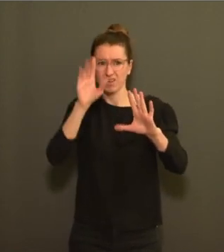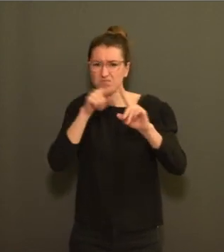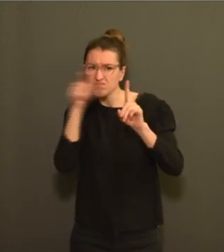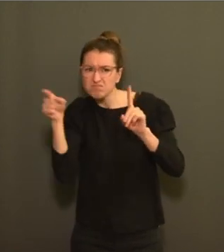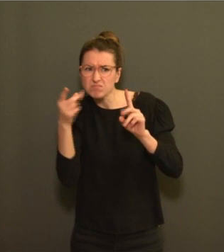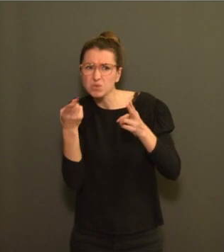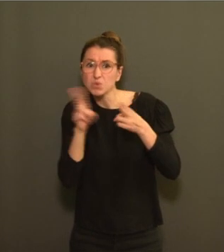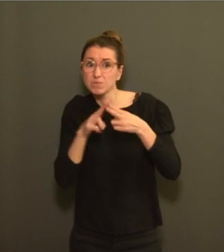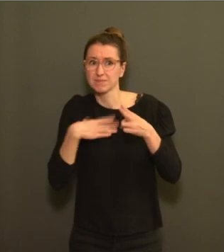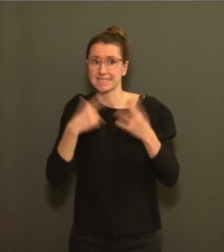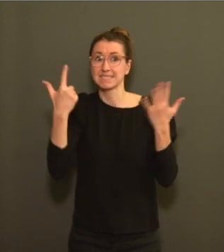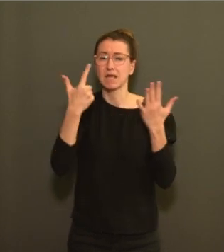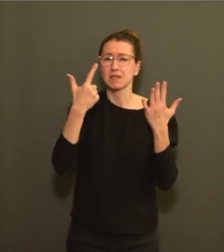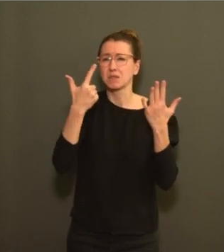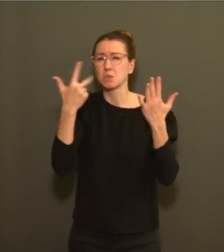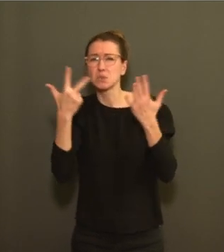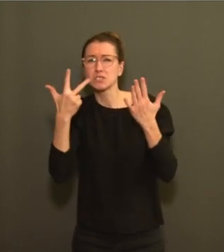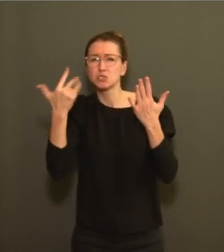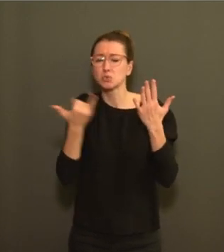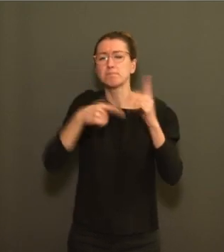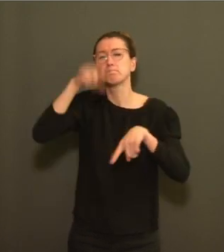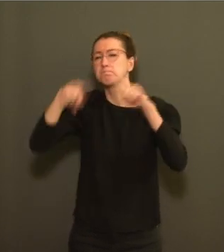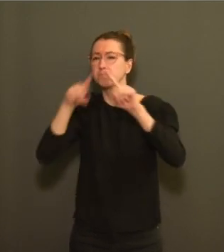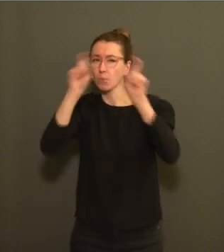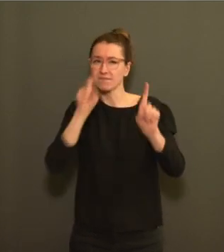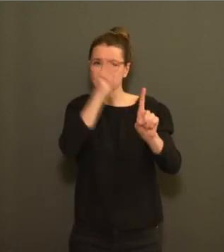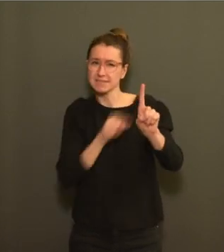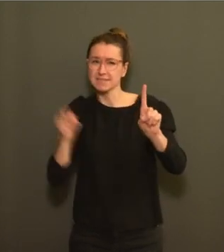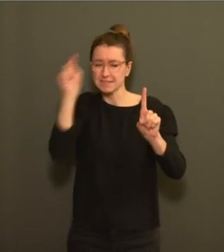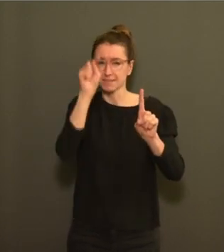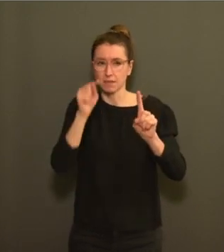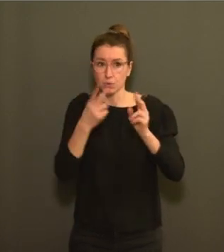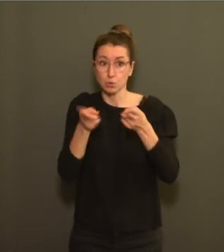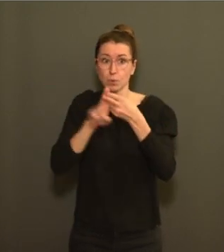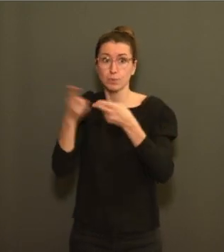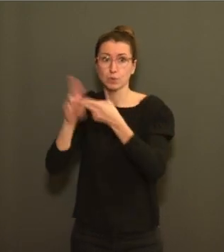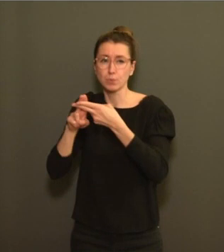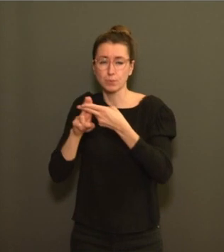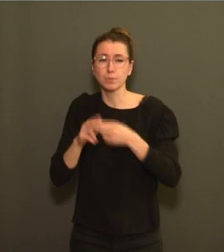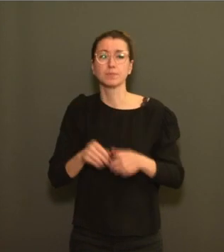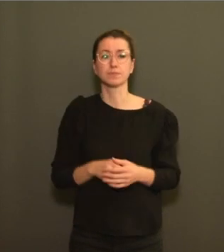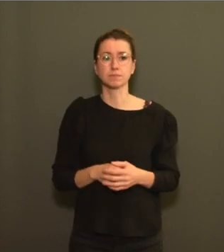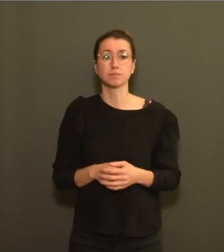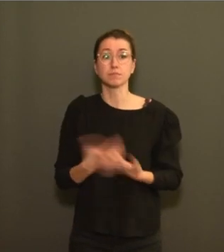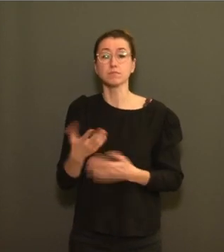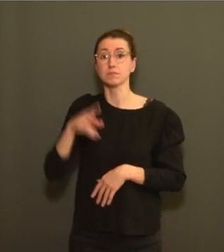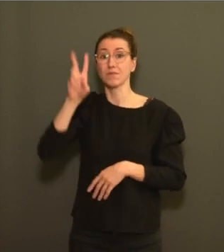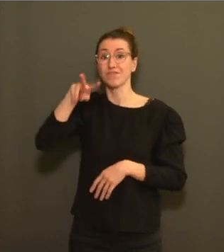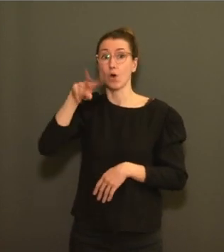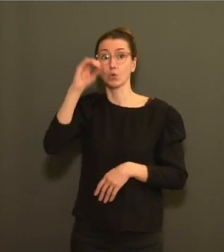les 8 à 9 jours, selon qu'on considère la Flandre orientale ou d'autre part la Flandre occidentale et le